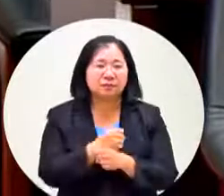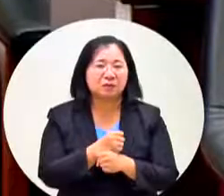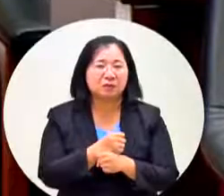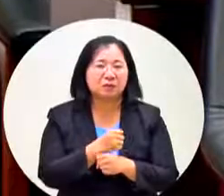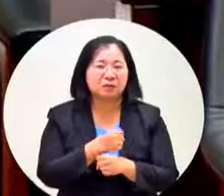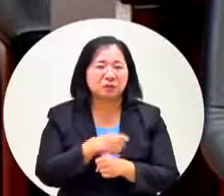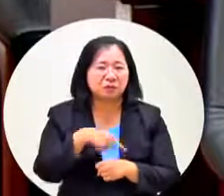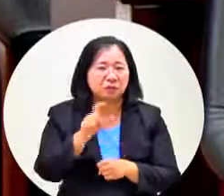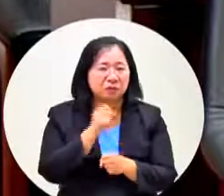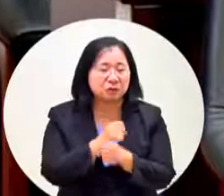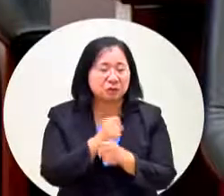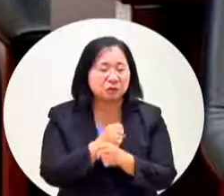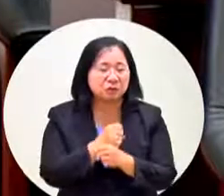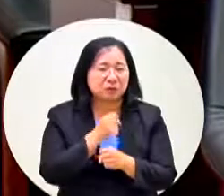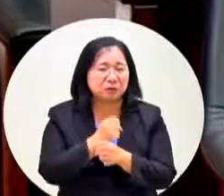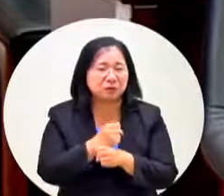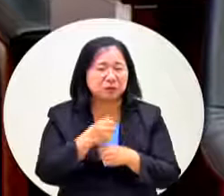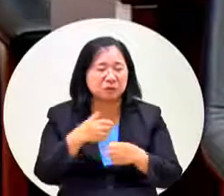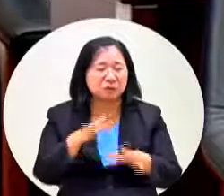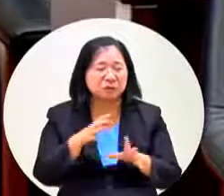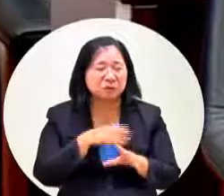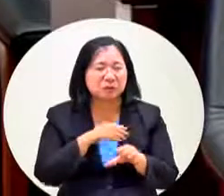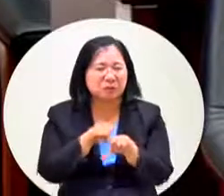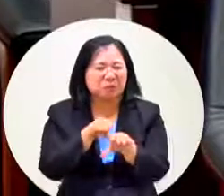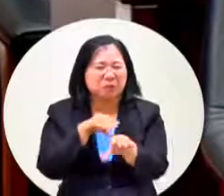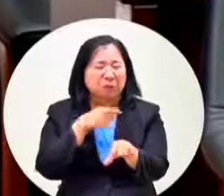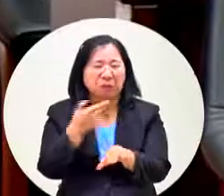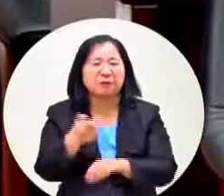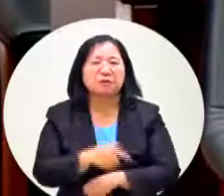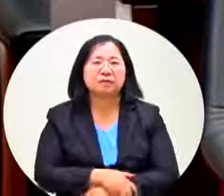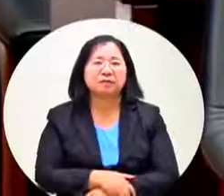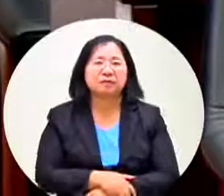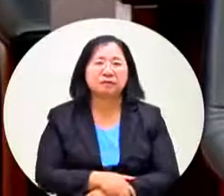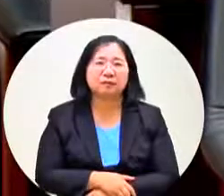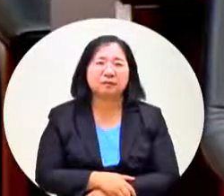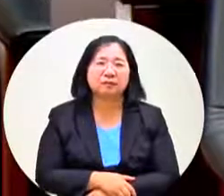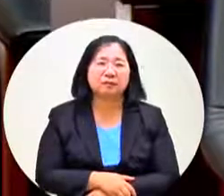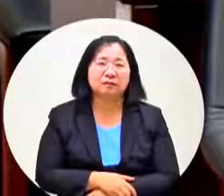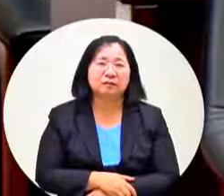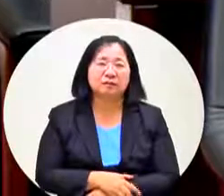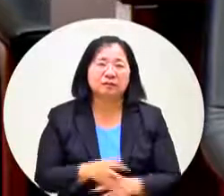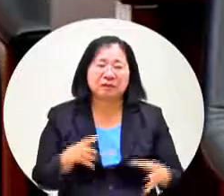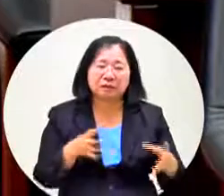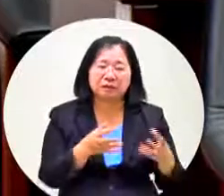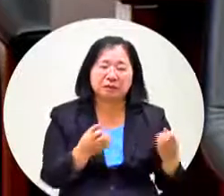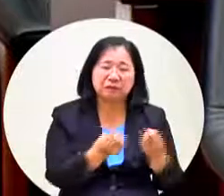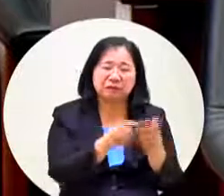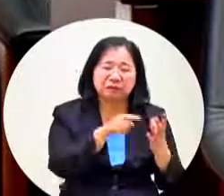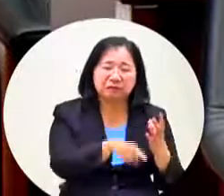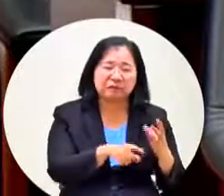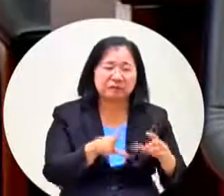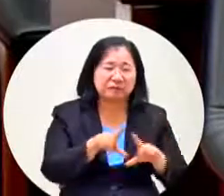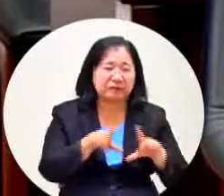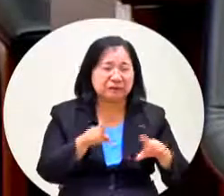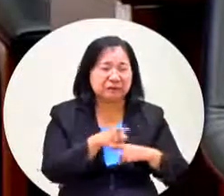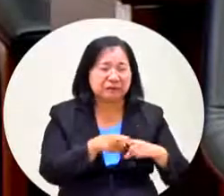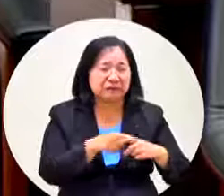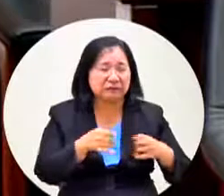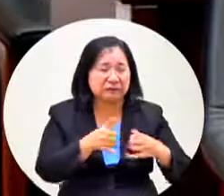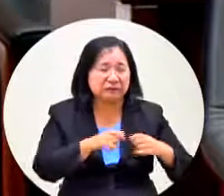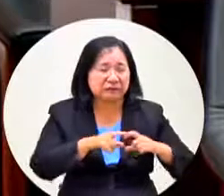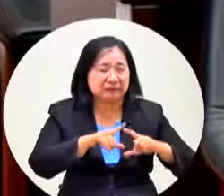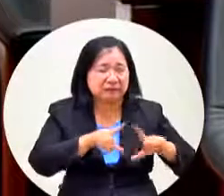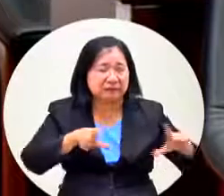东那边来，要来这上班的啊，拢一条大寮。啊，这个洪山地区拢总稳啊，为这条为这边